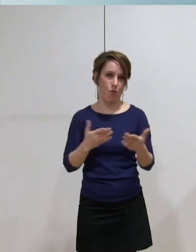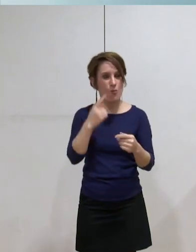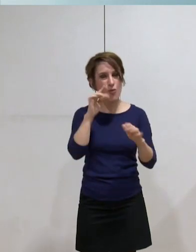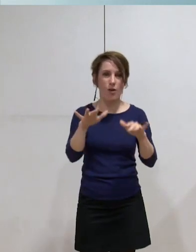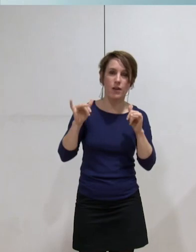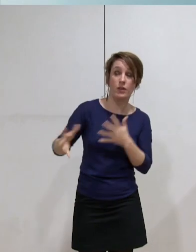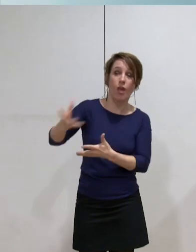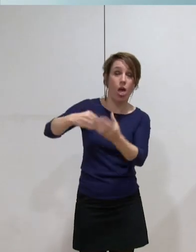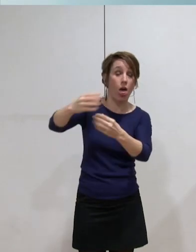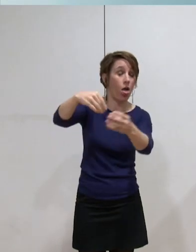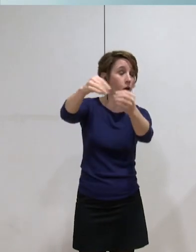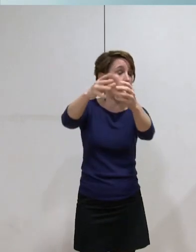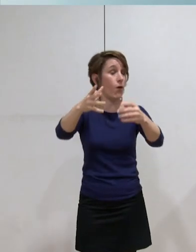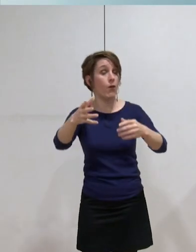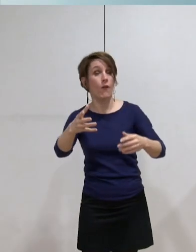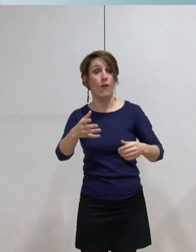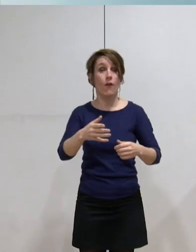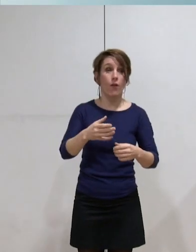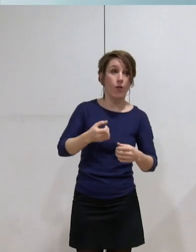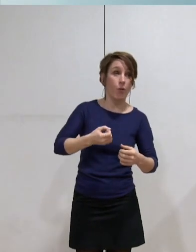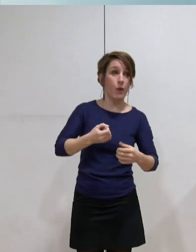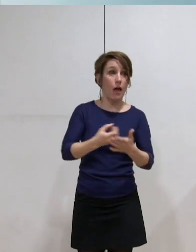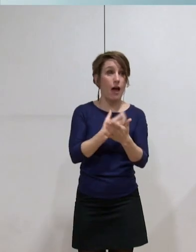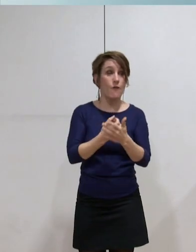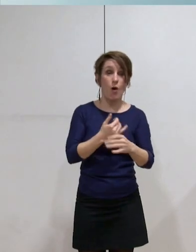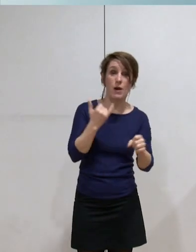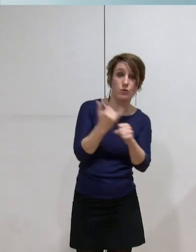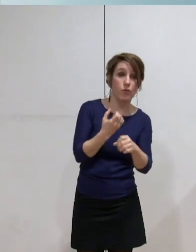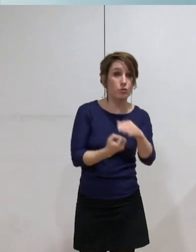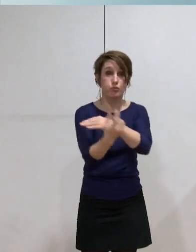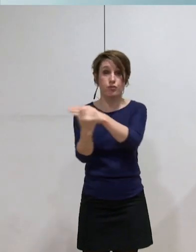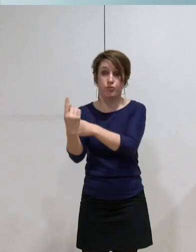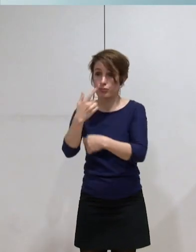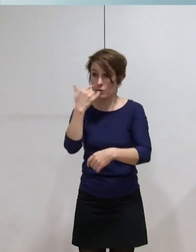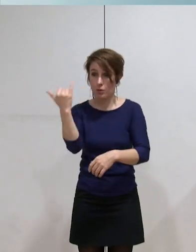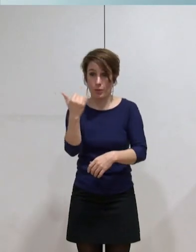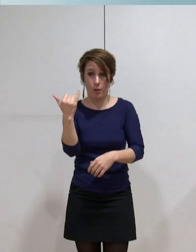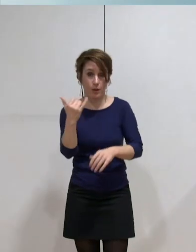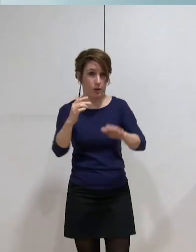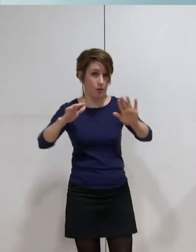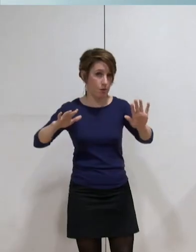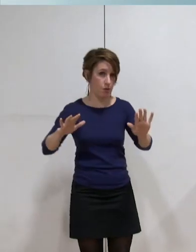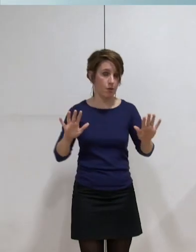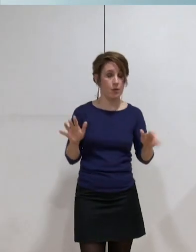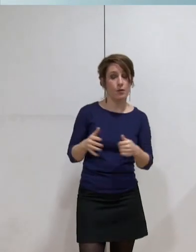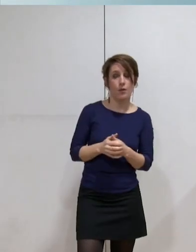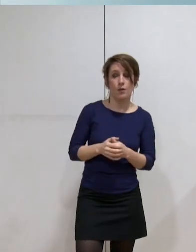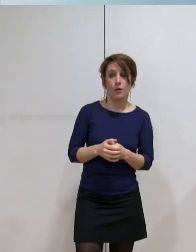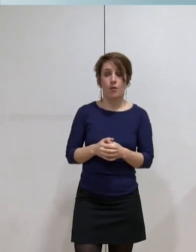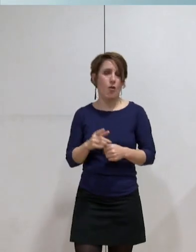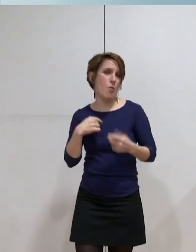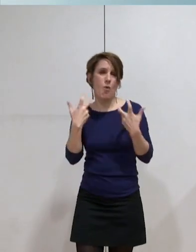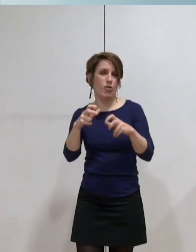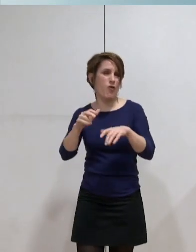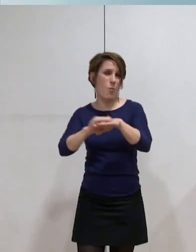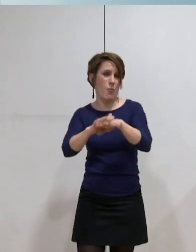d'annonce de certains de manches d'autres voire de récupération politique peut-être même si